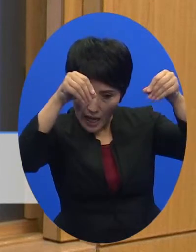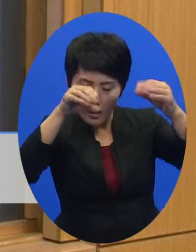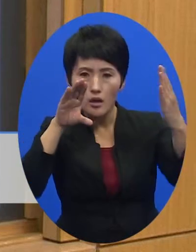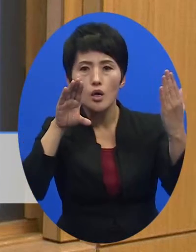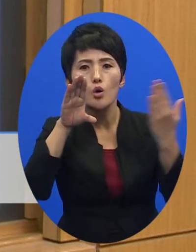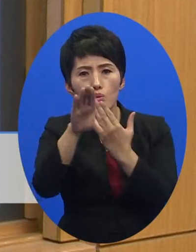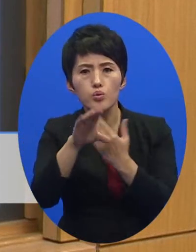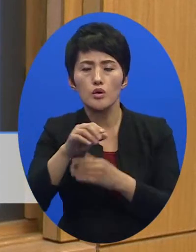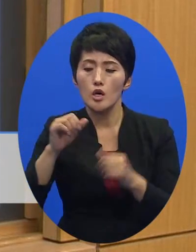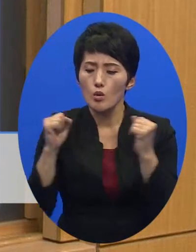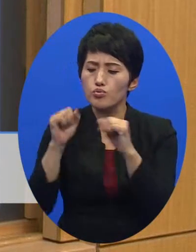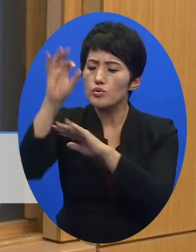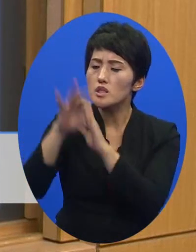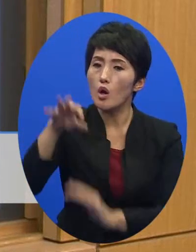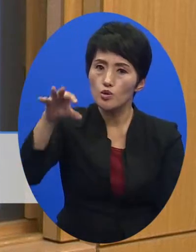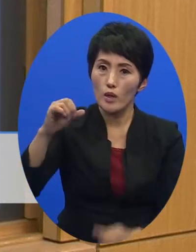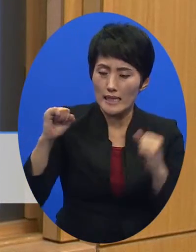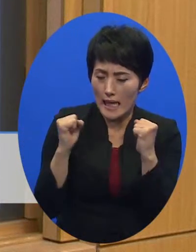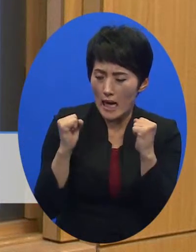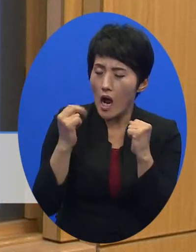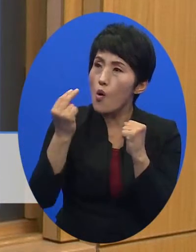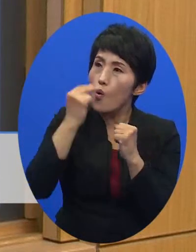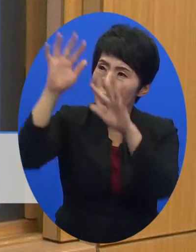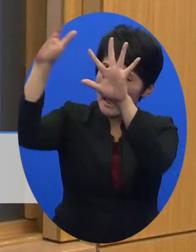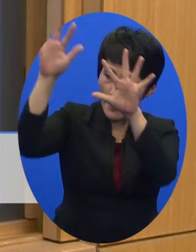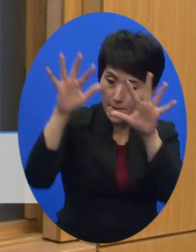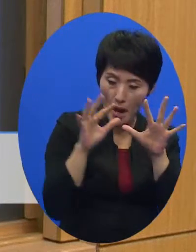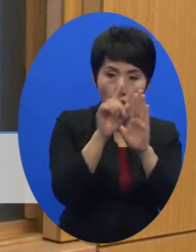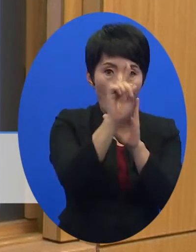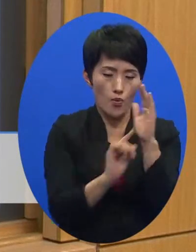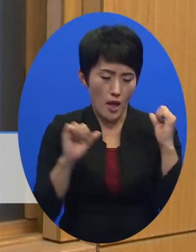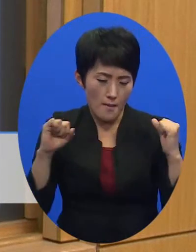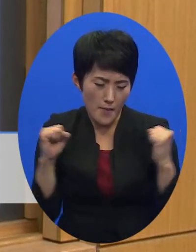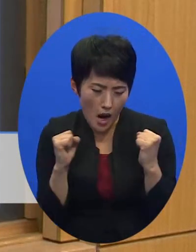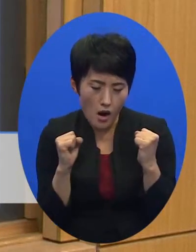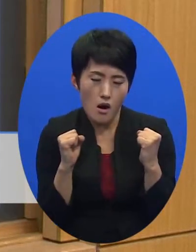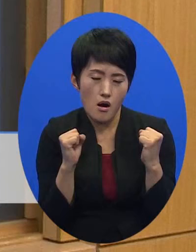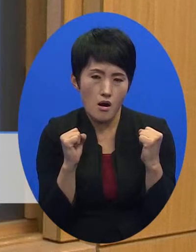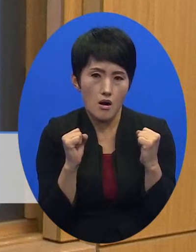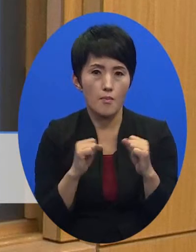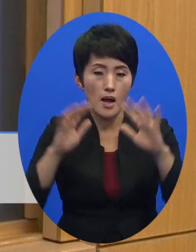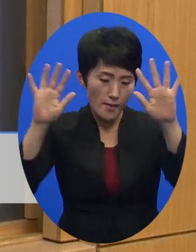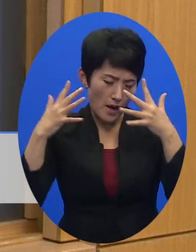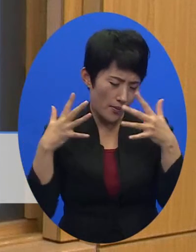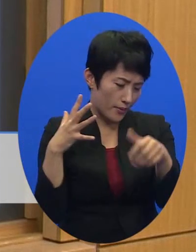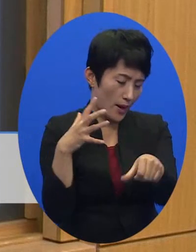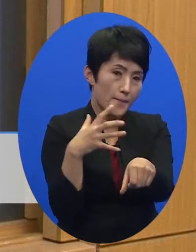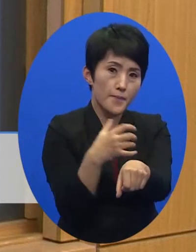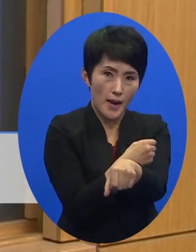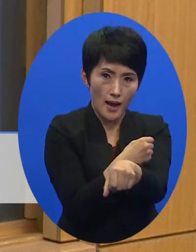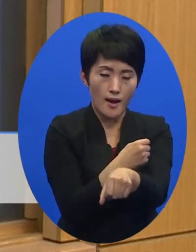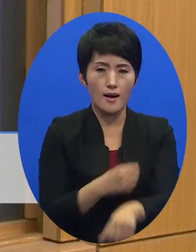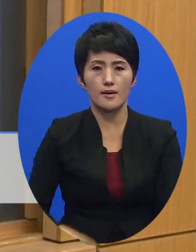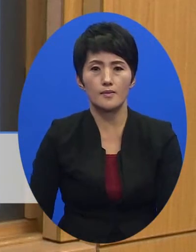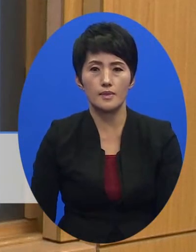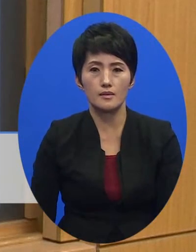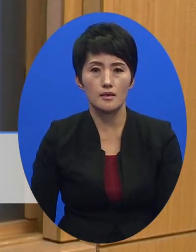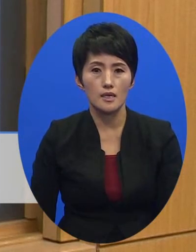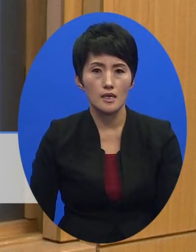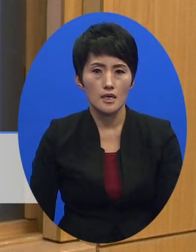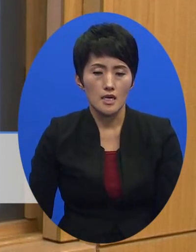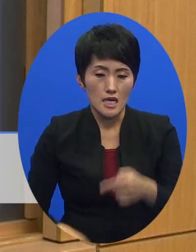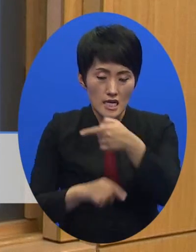그친 뒤에 다시 북서 쪽에서 찬공기가 유입되면서 기온이 큰 폭으로 떨어지고 바람도 다소 강하게